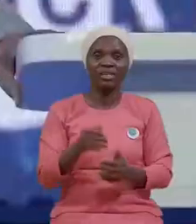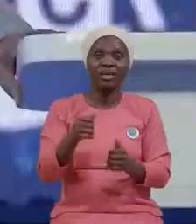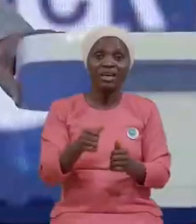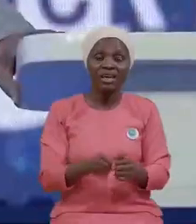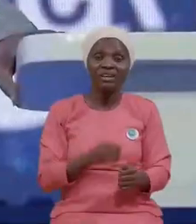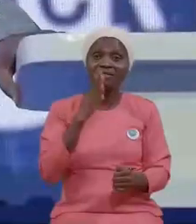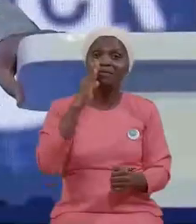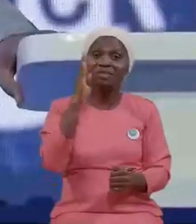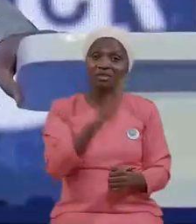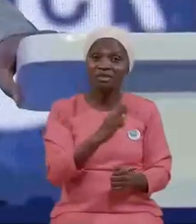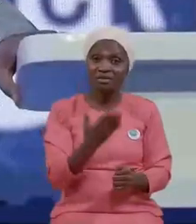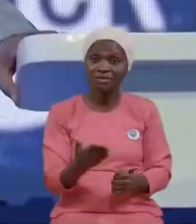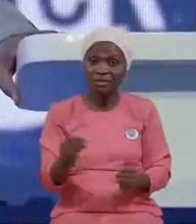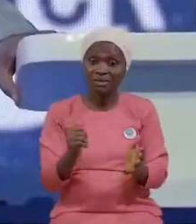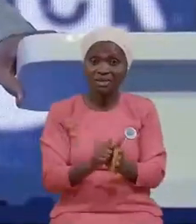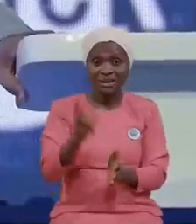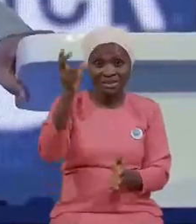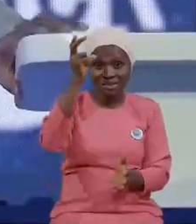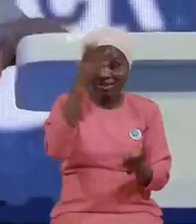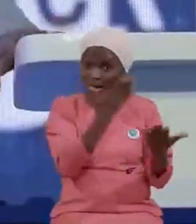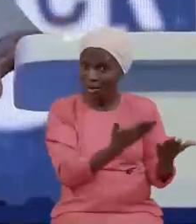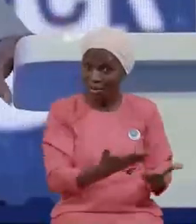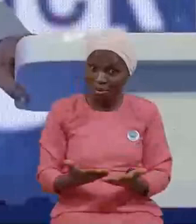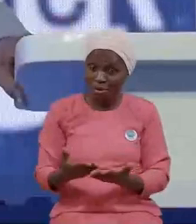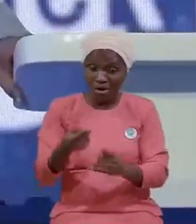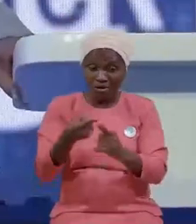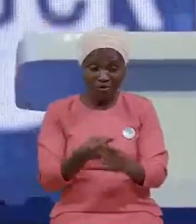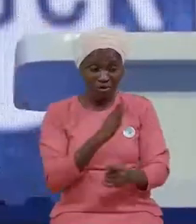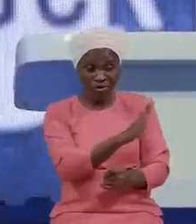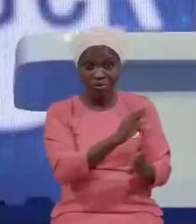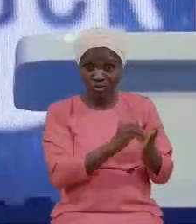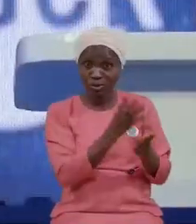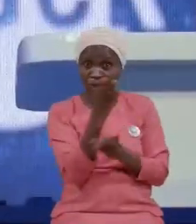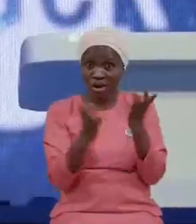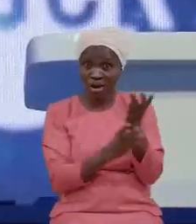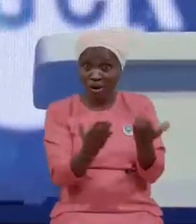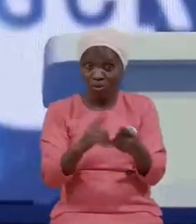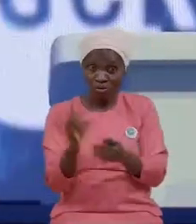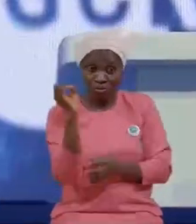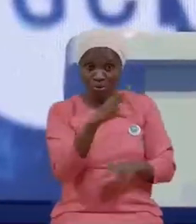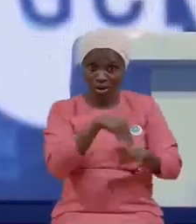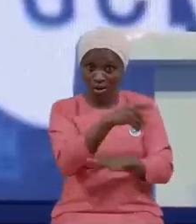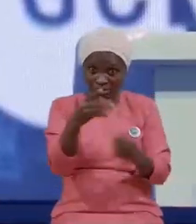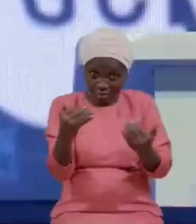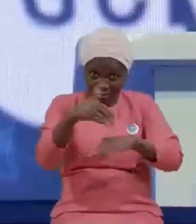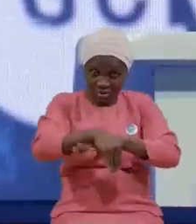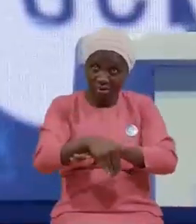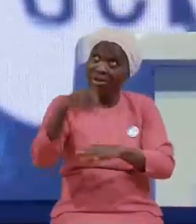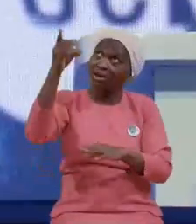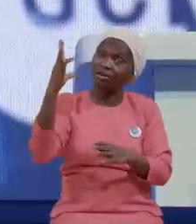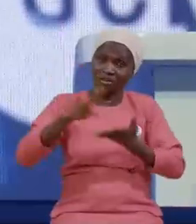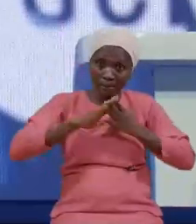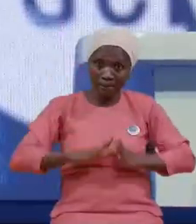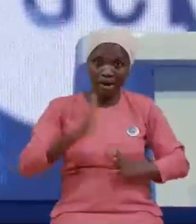Toute chose maléfique que Satan a dans la main pour te jeter cela, ce